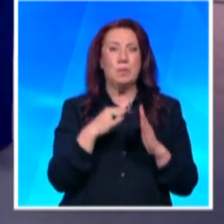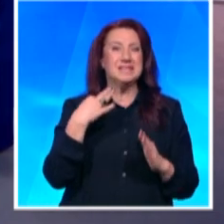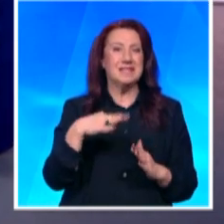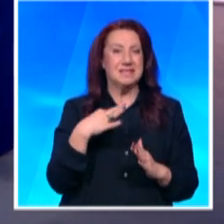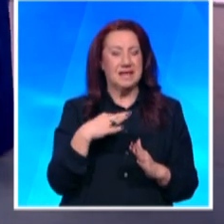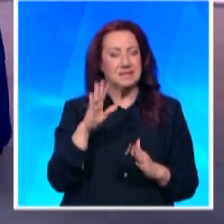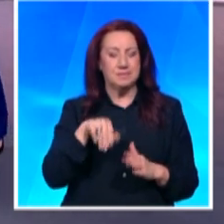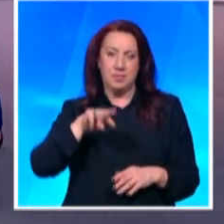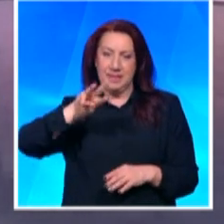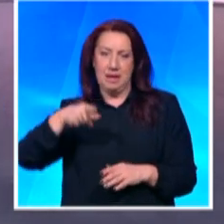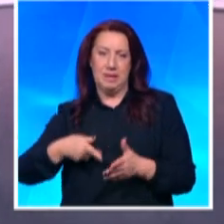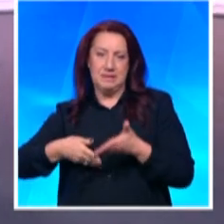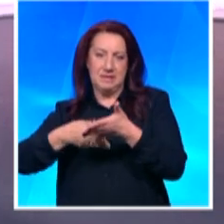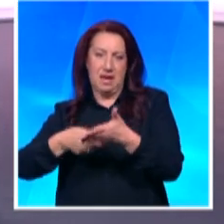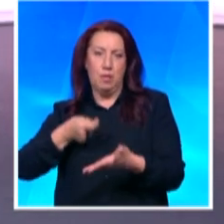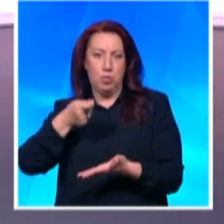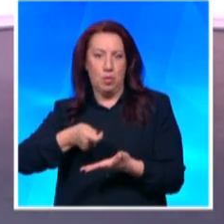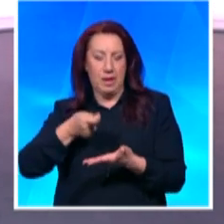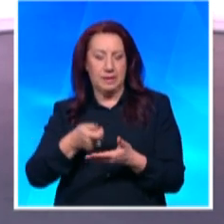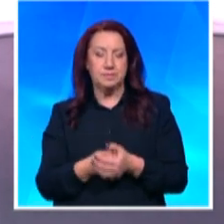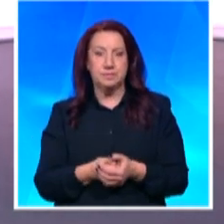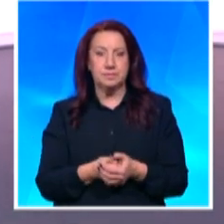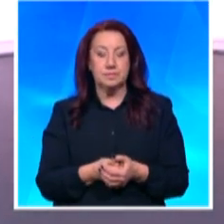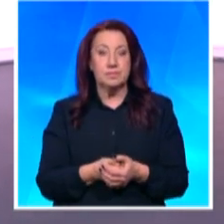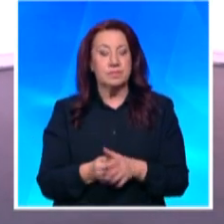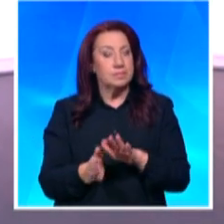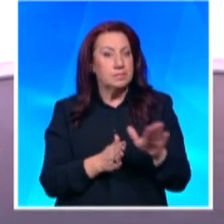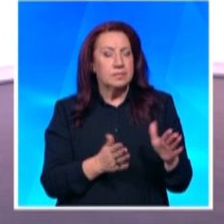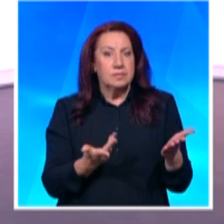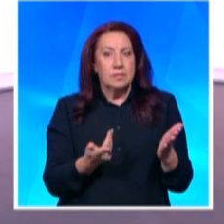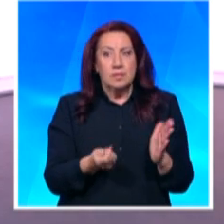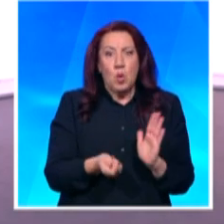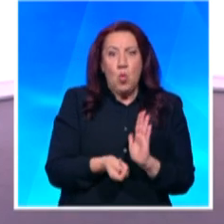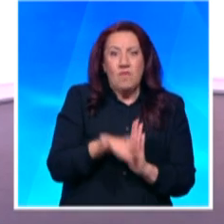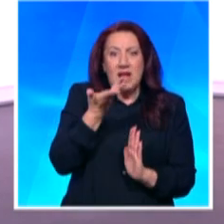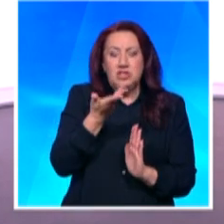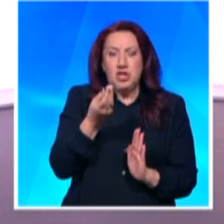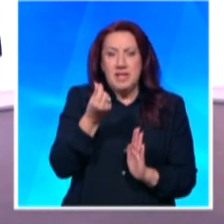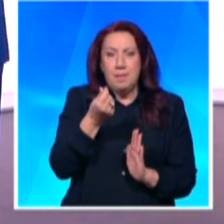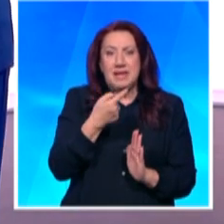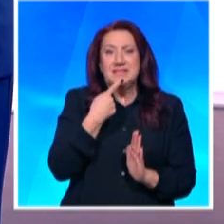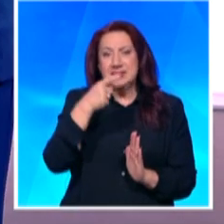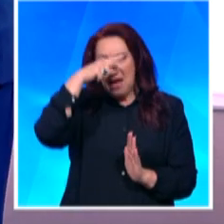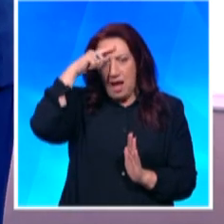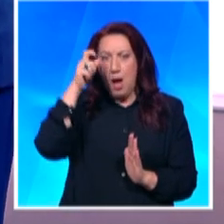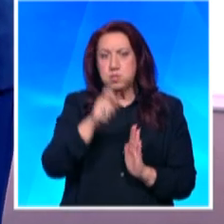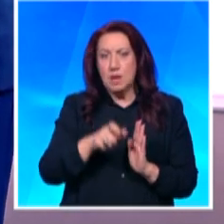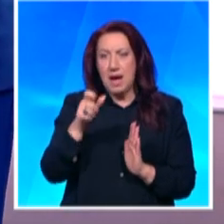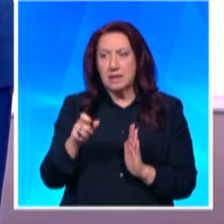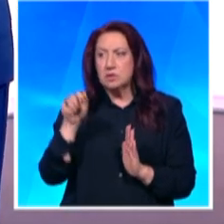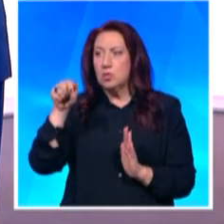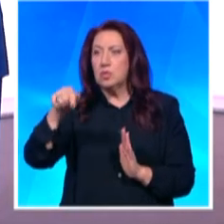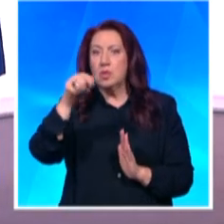Драстично увеличение на цените на парното в някои части на страната предлагат топлофикациите. Това става ясно от заявленията им, подадени